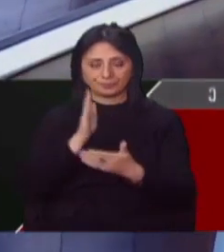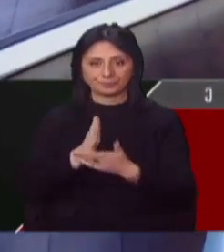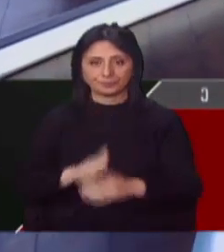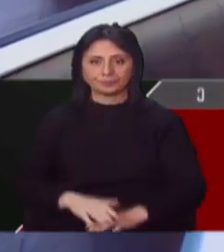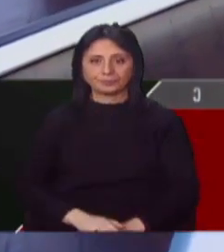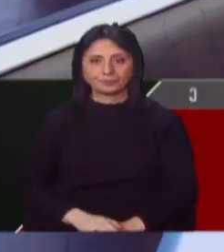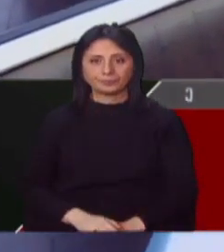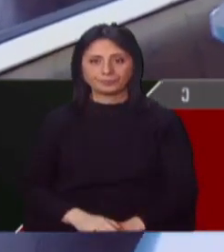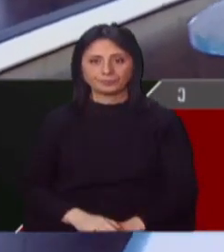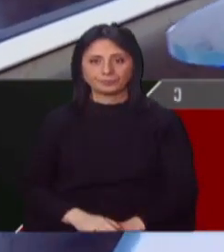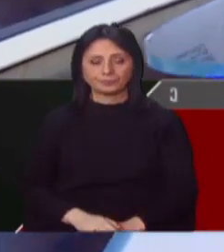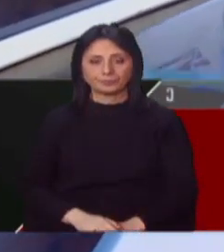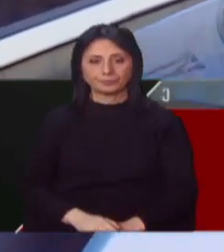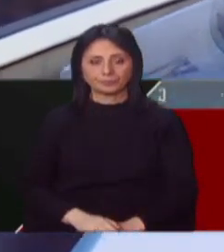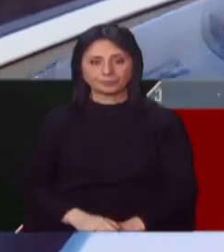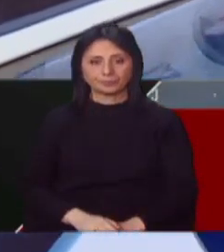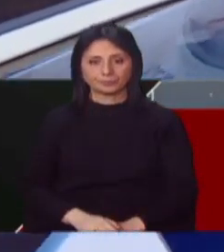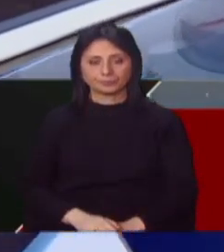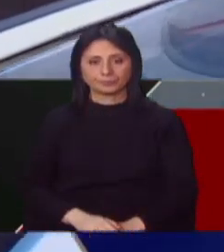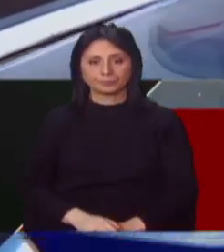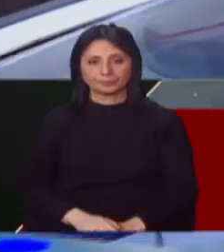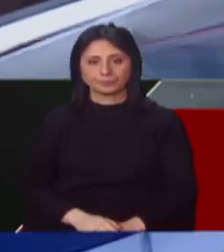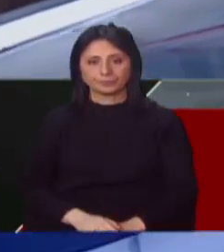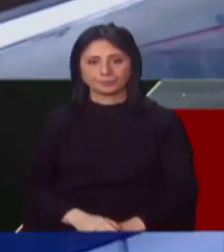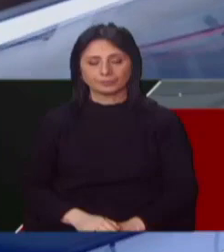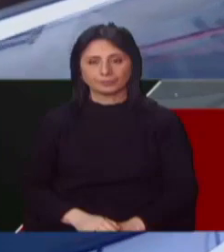sakanum de blorga, nudan, rieter și teuna gismet.